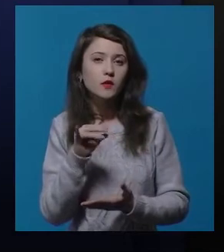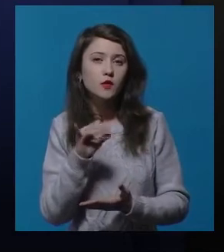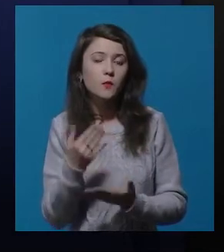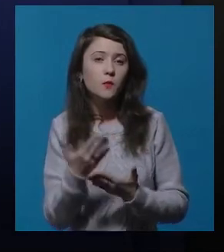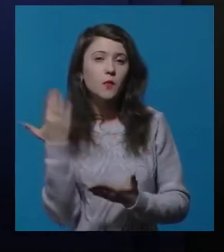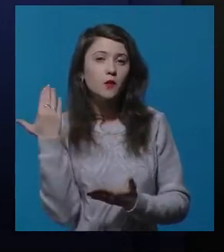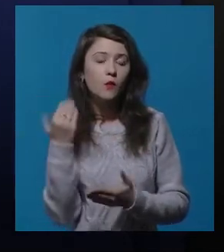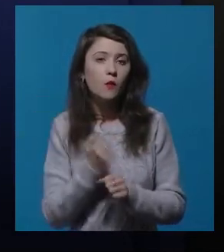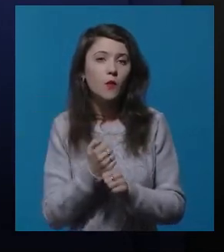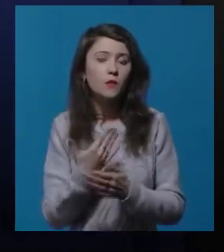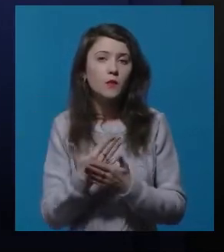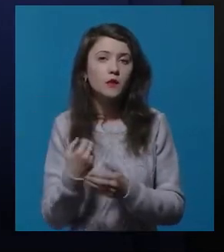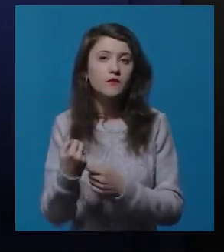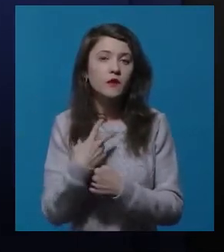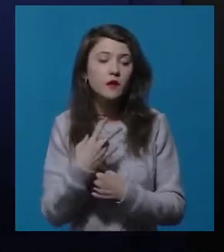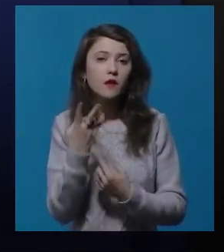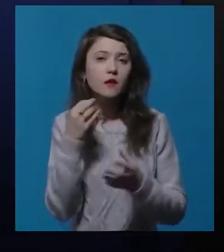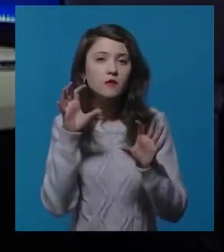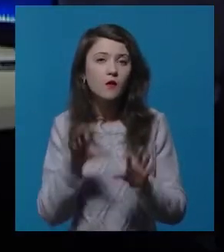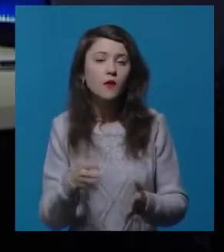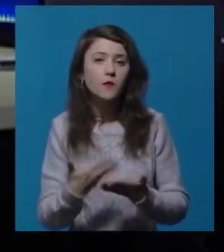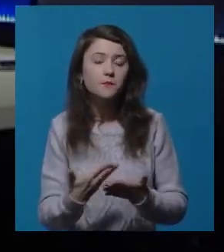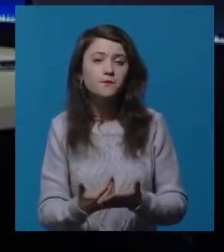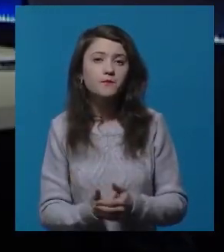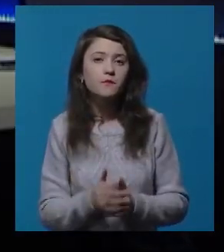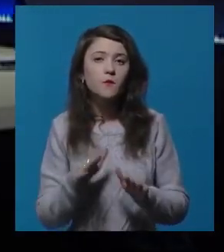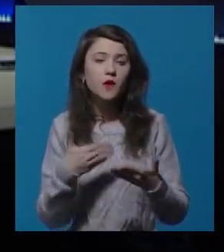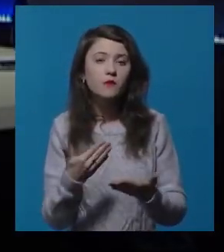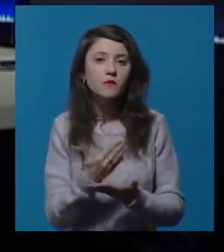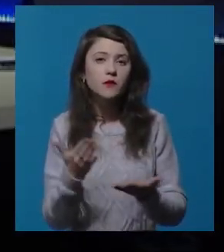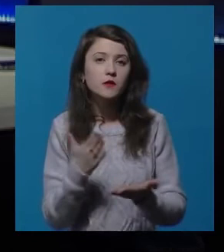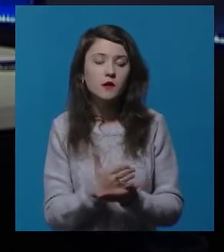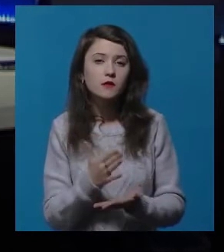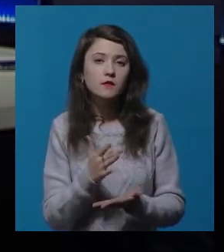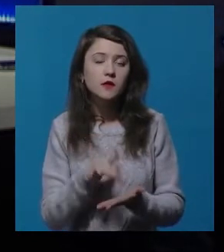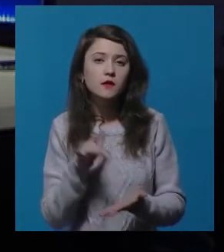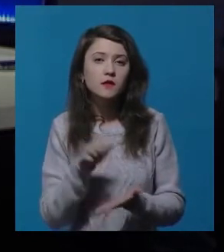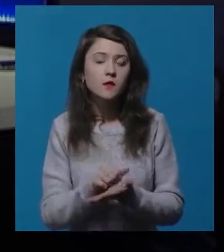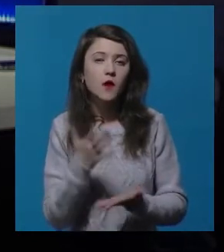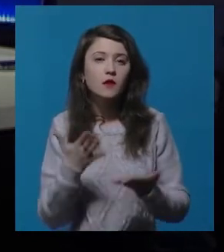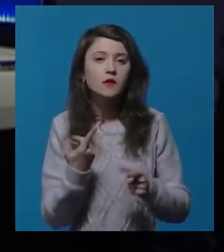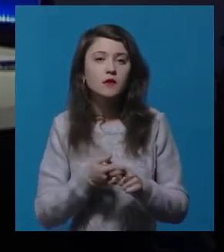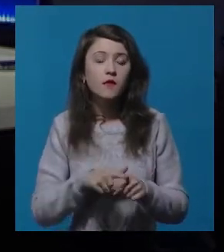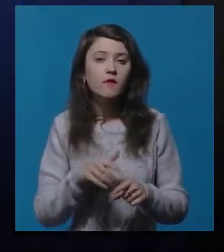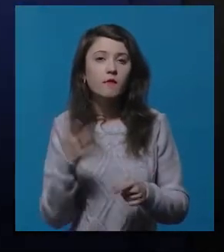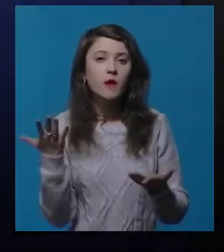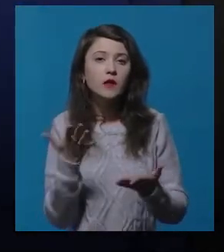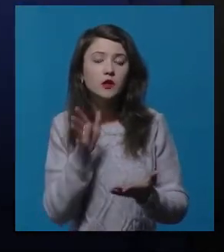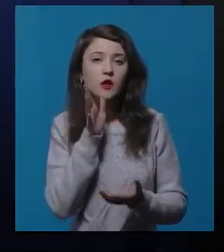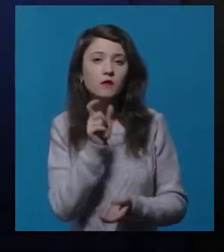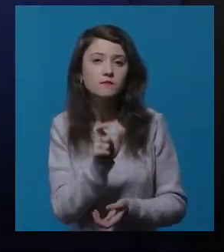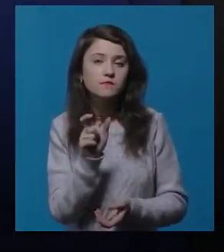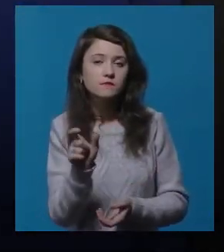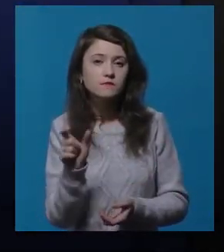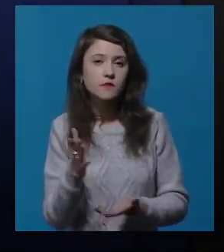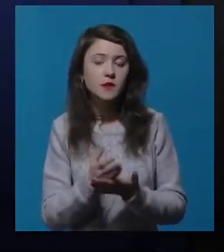її звільнили незаконно. Тобто чи фактично там ще представники вашого центру є в центрах зайнятості? Да, але це в певні періоди, коли працюють там дистанційні